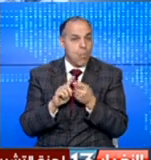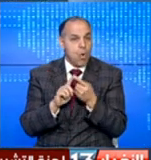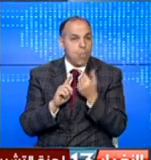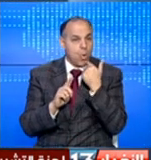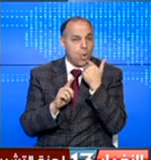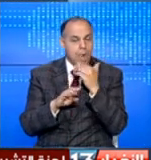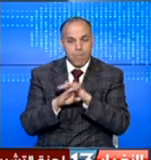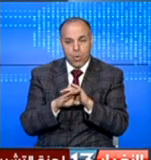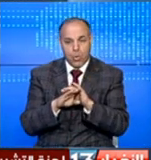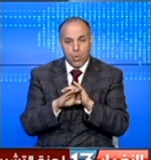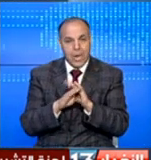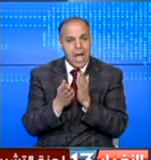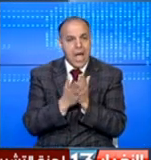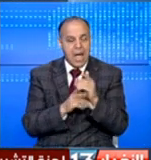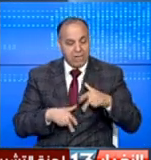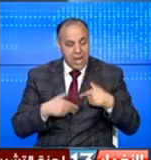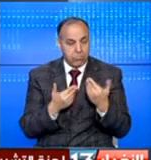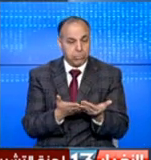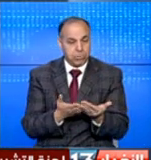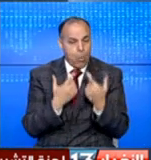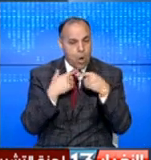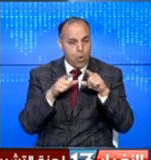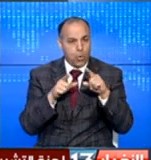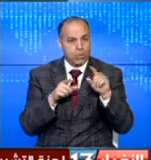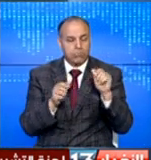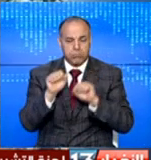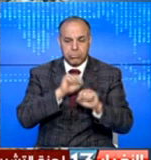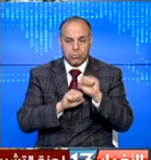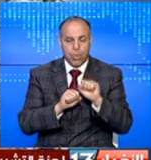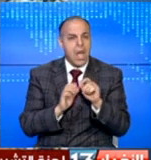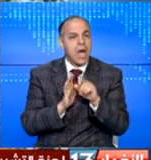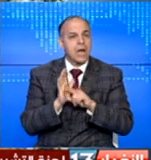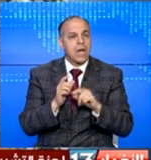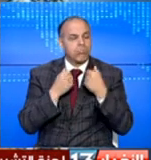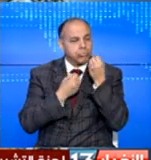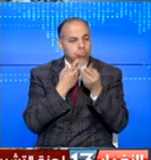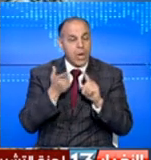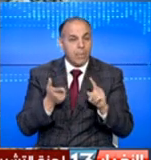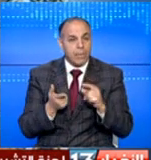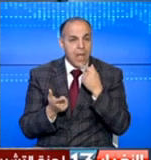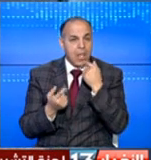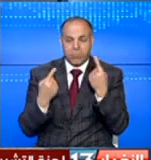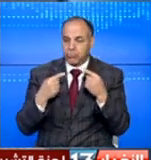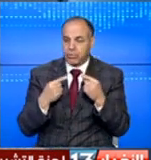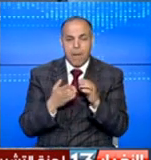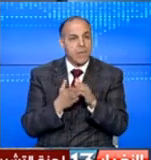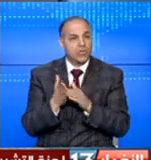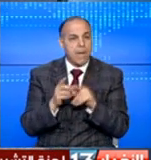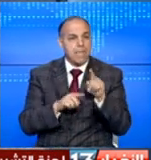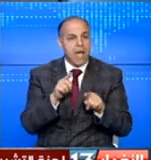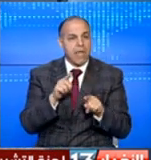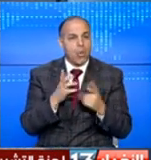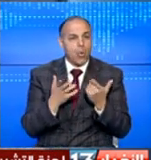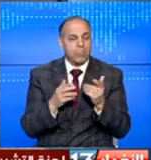تلك المتعلقة بالحق في الحياة وحرية التنظم وحرية التعبير، كما يتنافى مع ما جاء في بعض